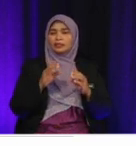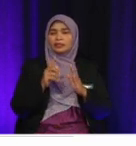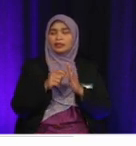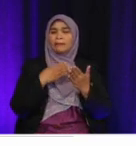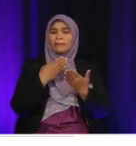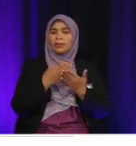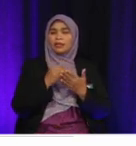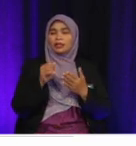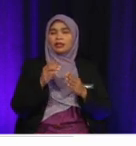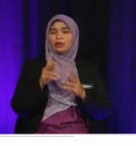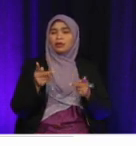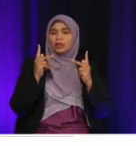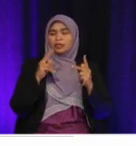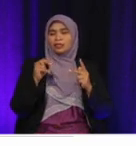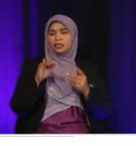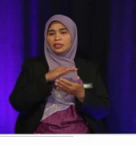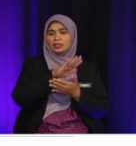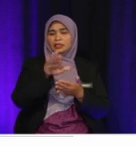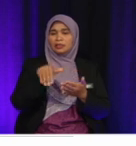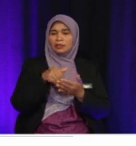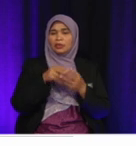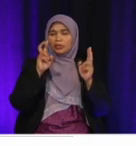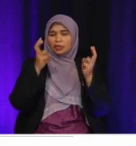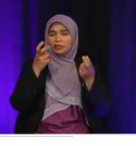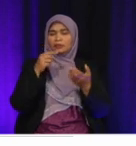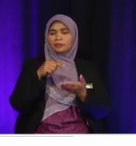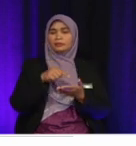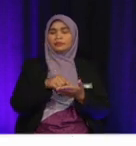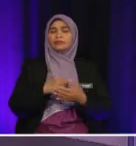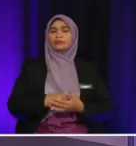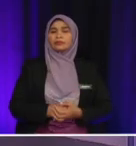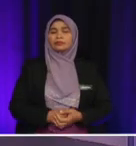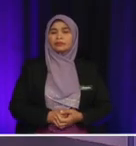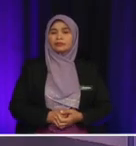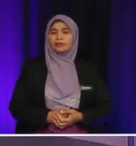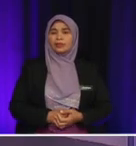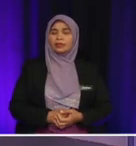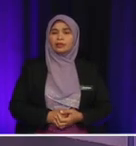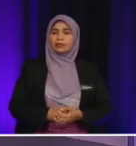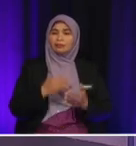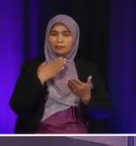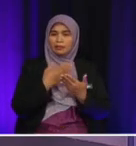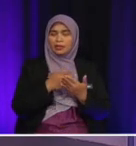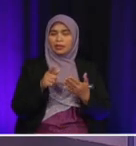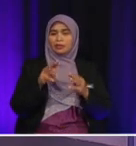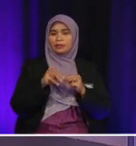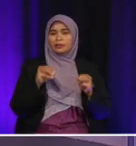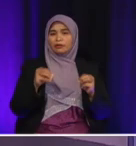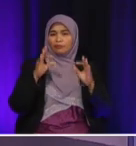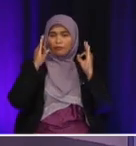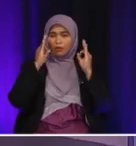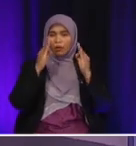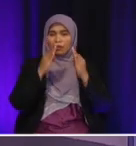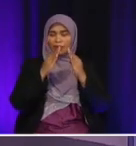menguasai keseluruhan tajuk-tajuk yang kita pelajari dalam pendidikan Islam Baiklah murid-murid fokus pert